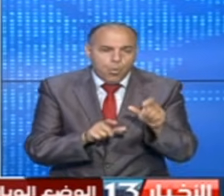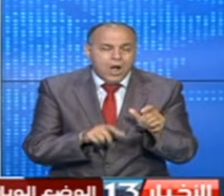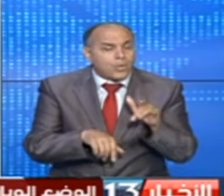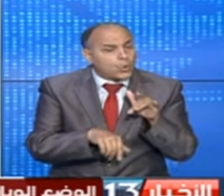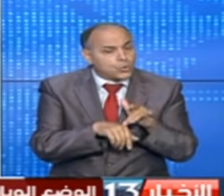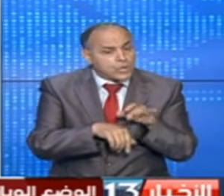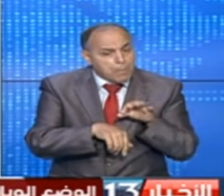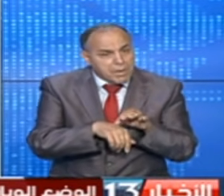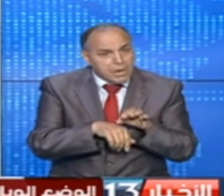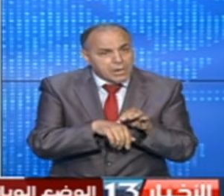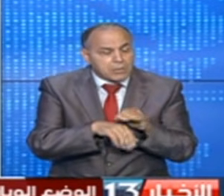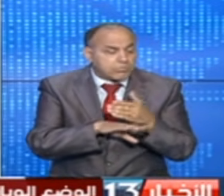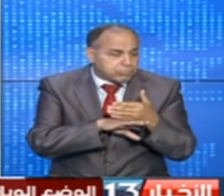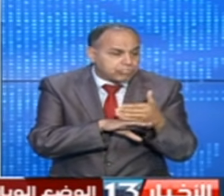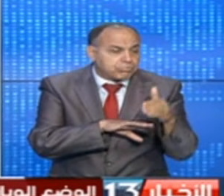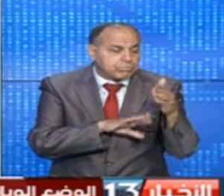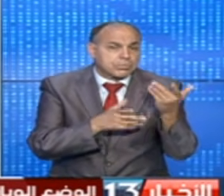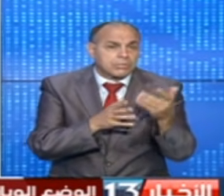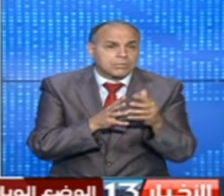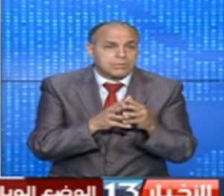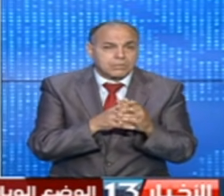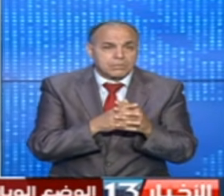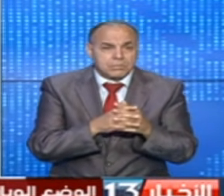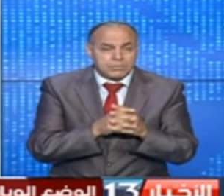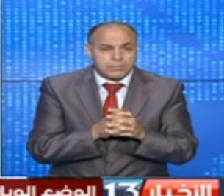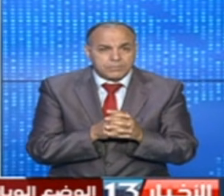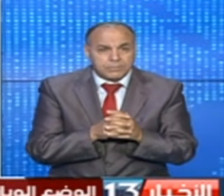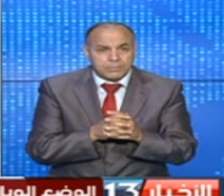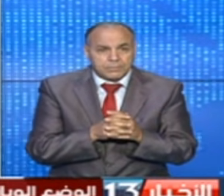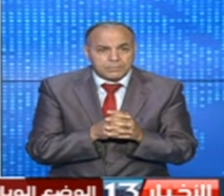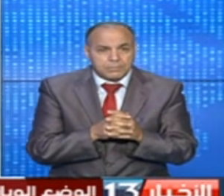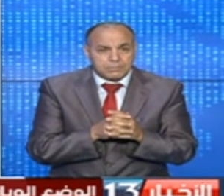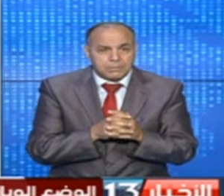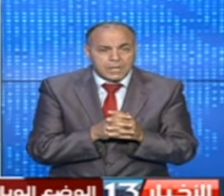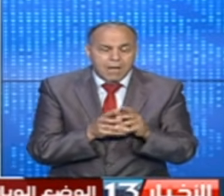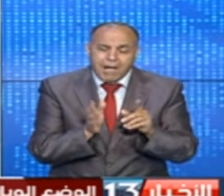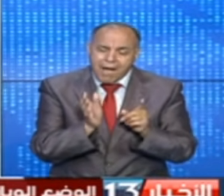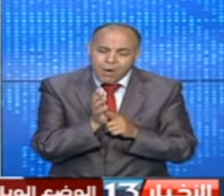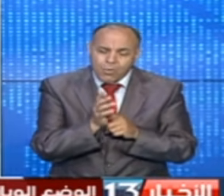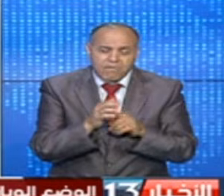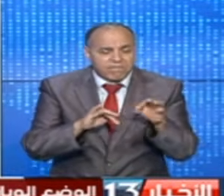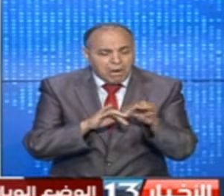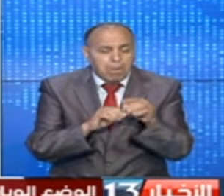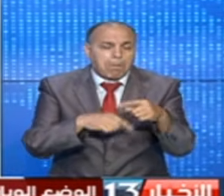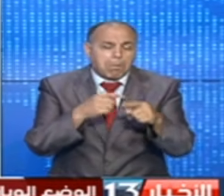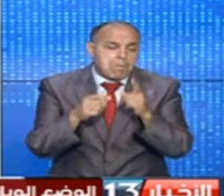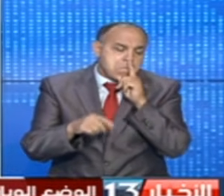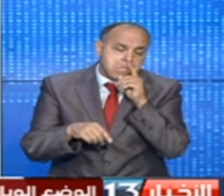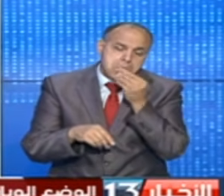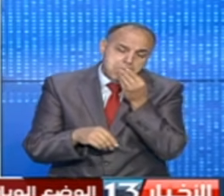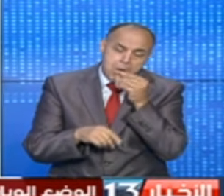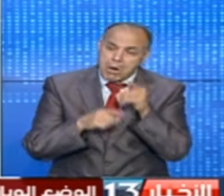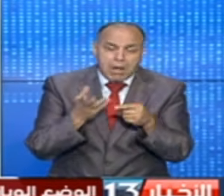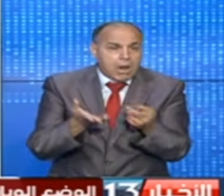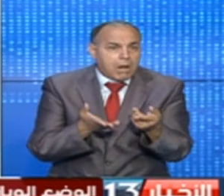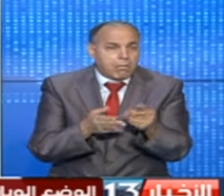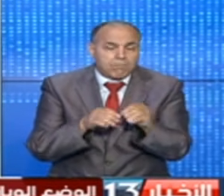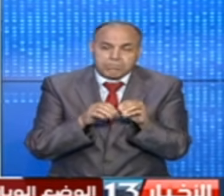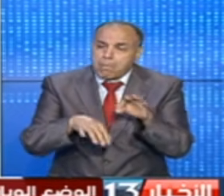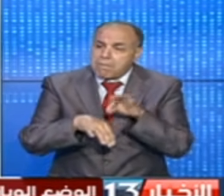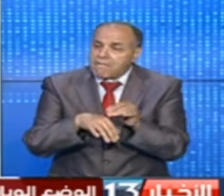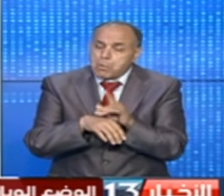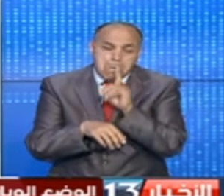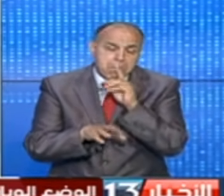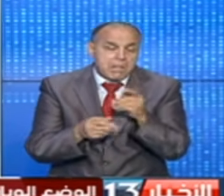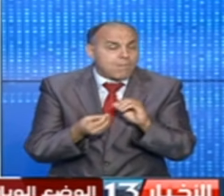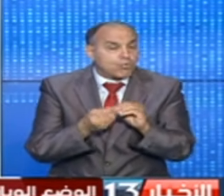مصاب ويكمل وكل المناسك نتاعه وكل الافراح نتاعه من غير ما ياخذ بعين الاعتبار انه مصاب